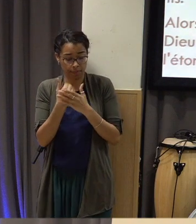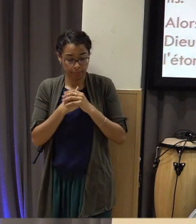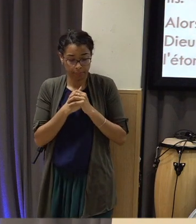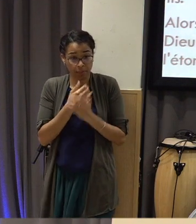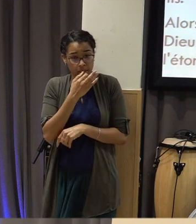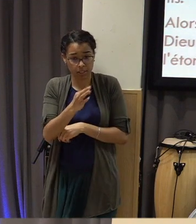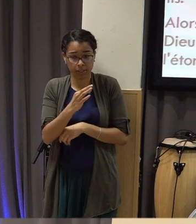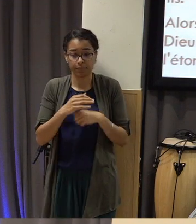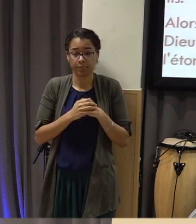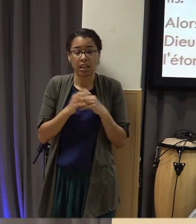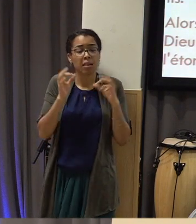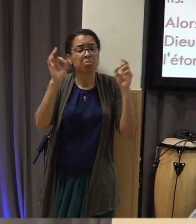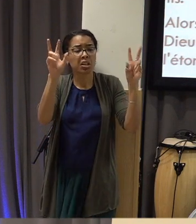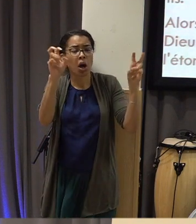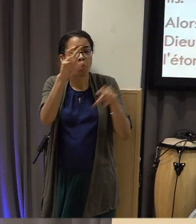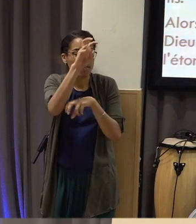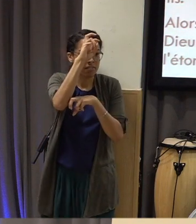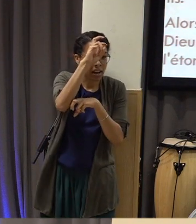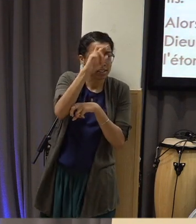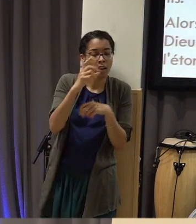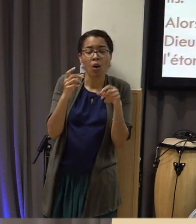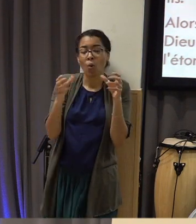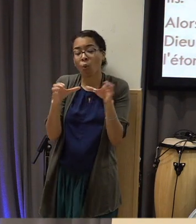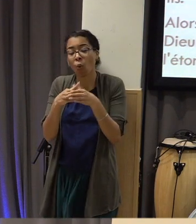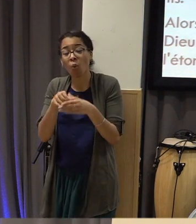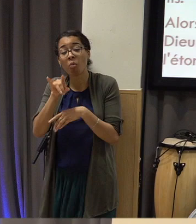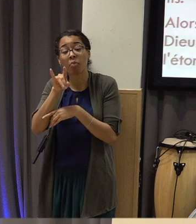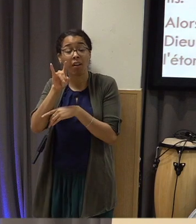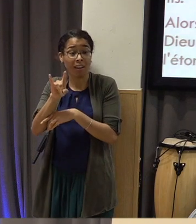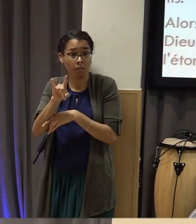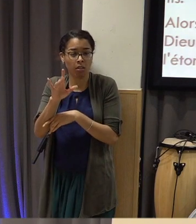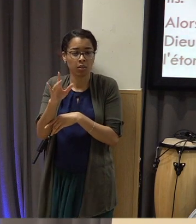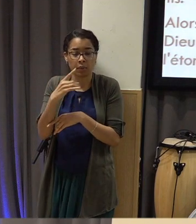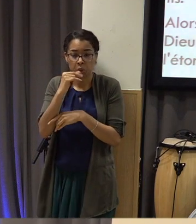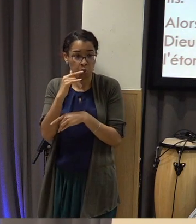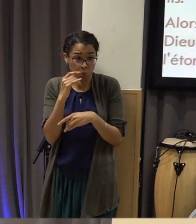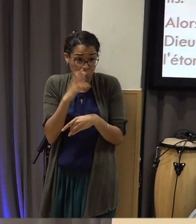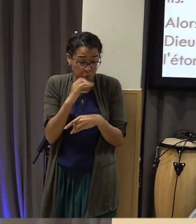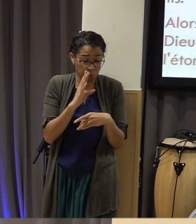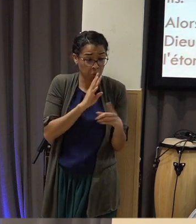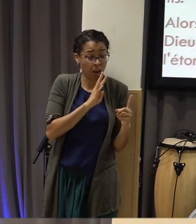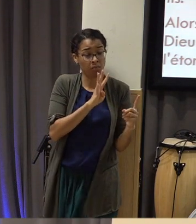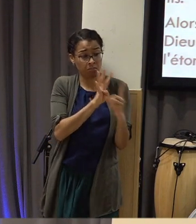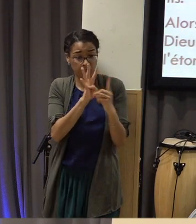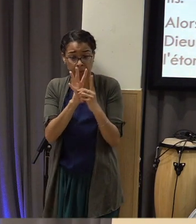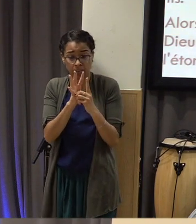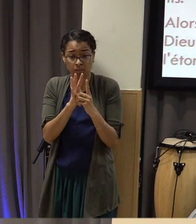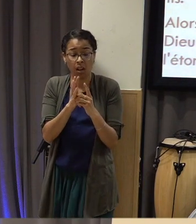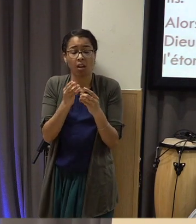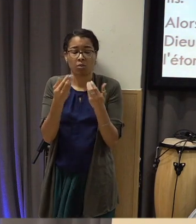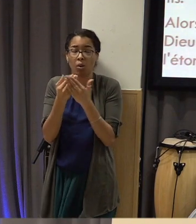aux pharisiens, face aux Hérodiens que tu peux rencontrer, demande la sagesse du Saint-Esprit pour